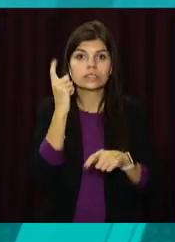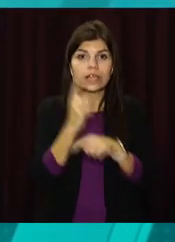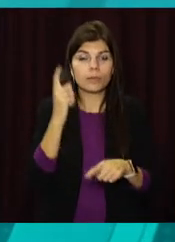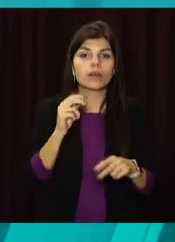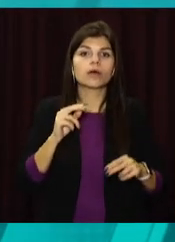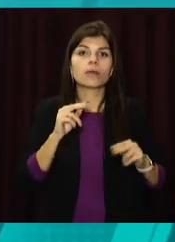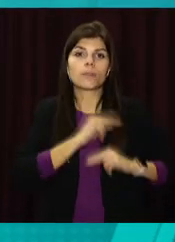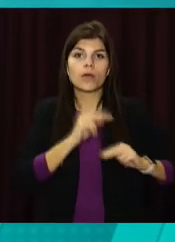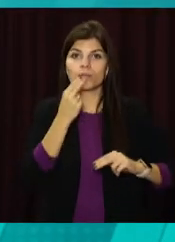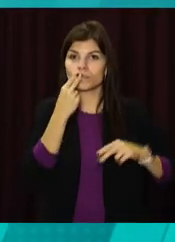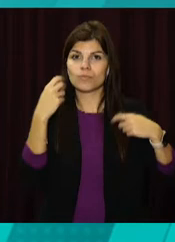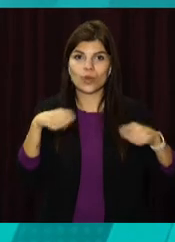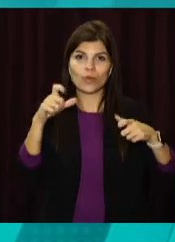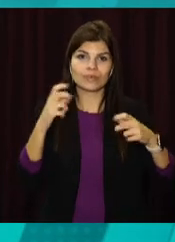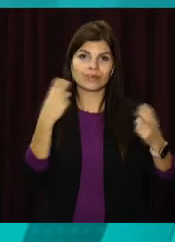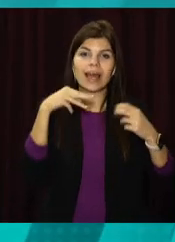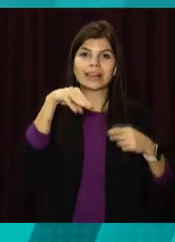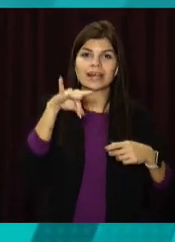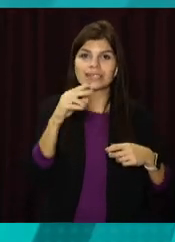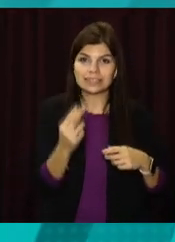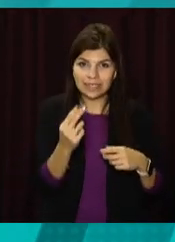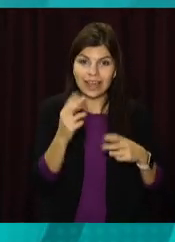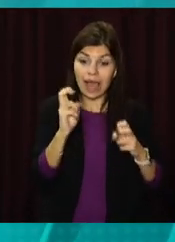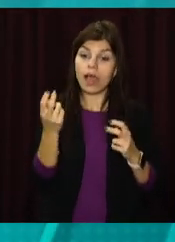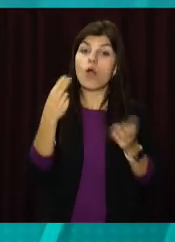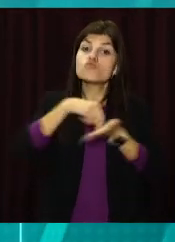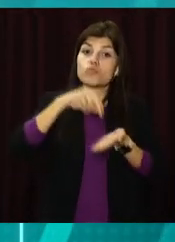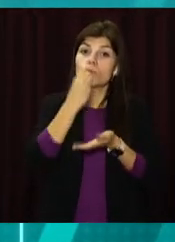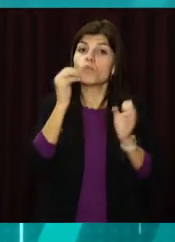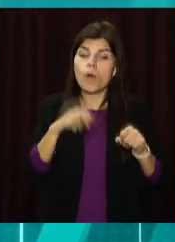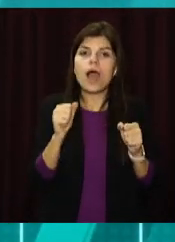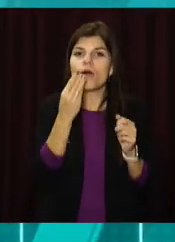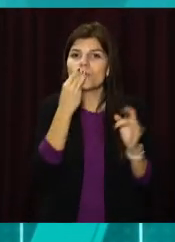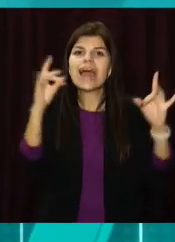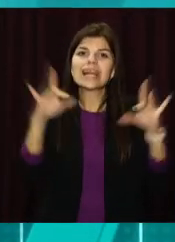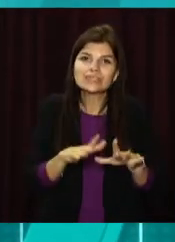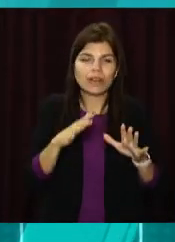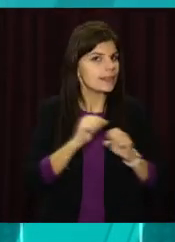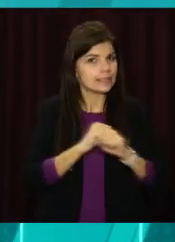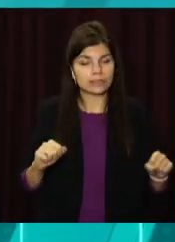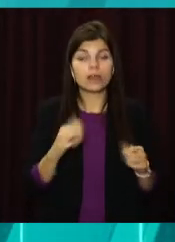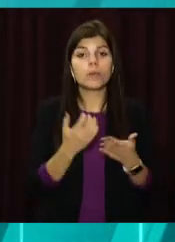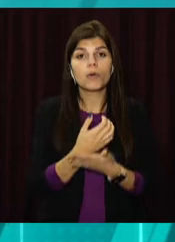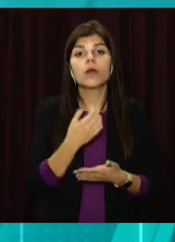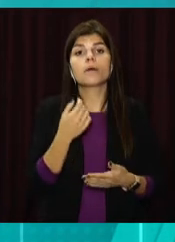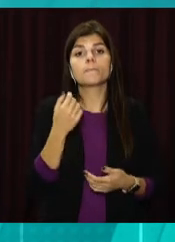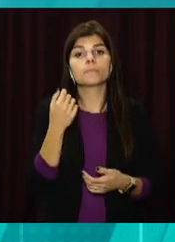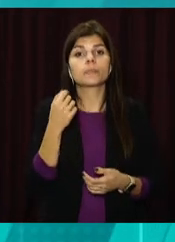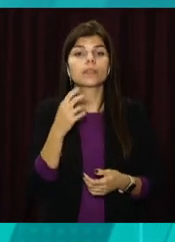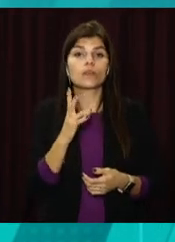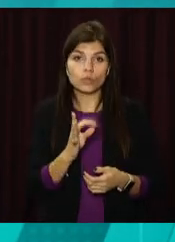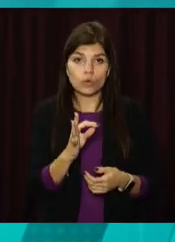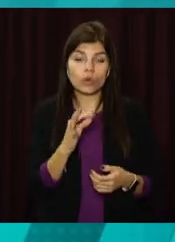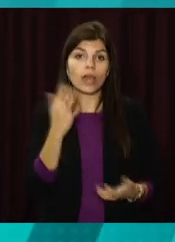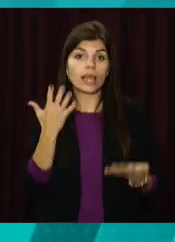робота закладів громадського харчування, ТРЦ, непродовольчих ринків та магазинів, проведення масових заходів. Проте обмеження